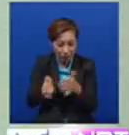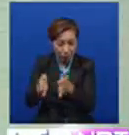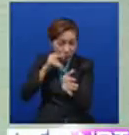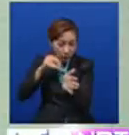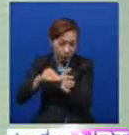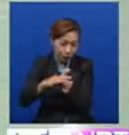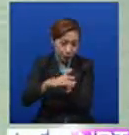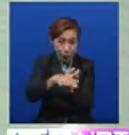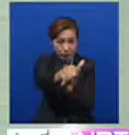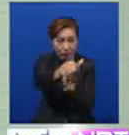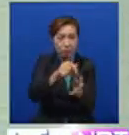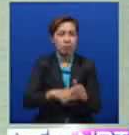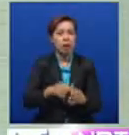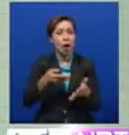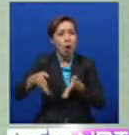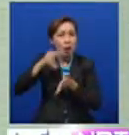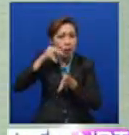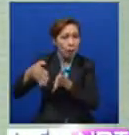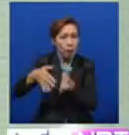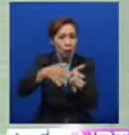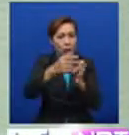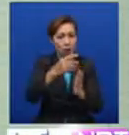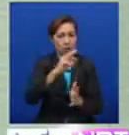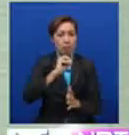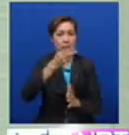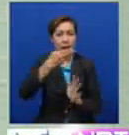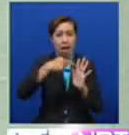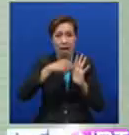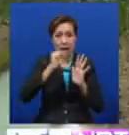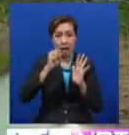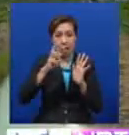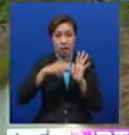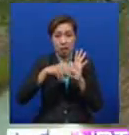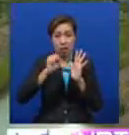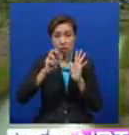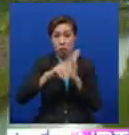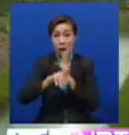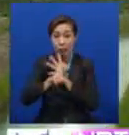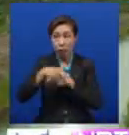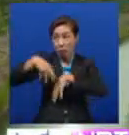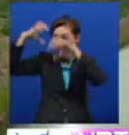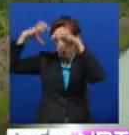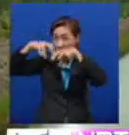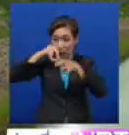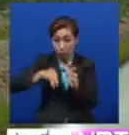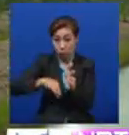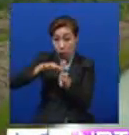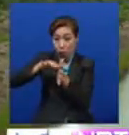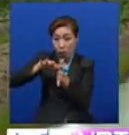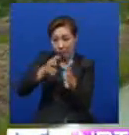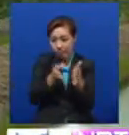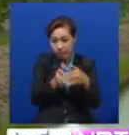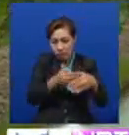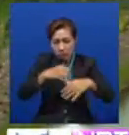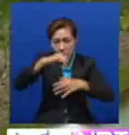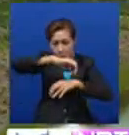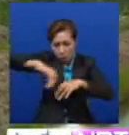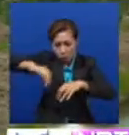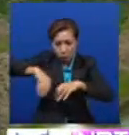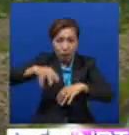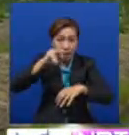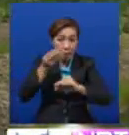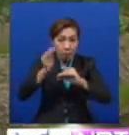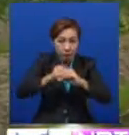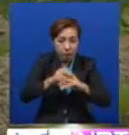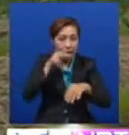ลักอย่างคลองมหาสวัสดิ์สามารถระบายน้ำออกได้ในยามน้ำหลากซึ่งเป็นหนึ่งในวิธีการบริหารจัดการน้ำในการแก้ปัญหาน้ำท่ว